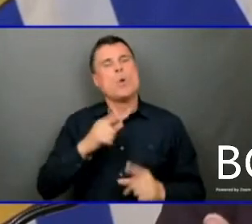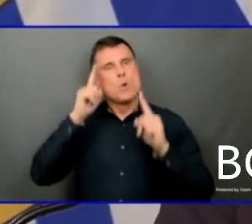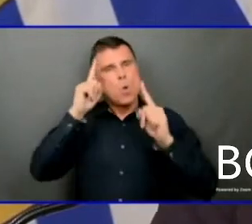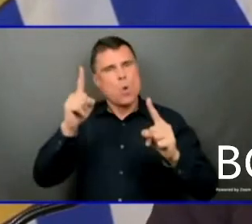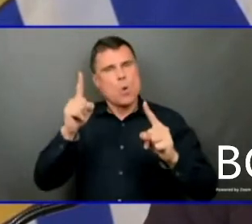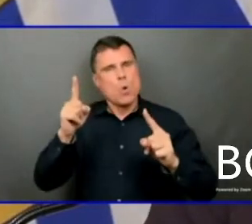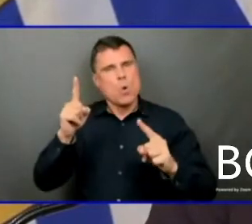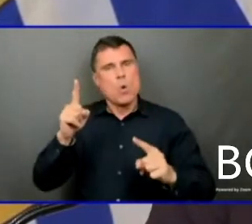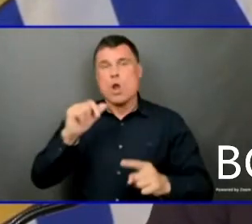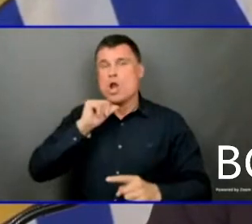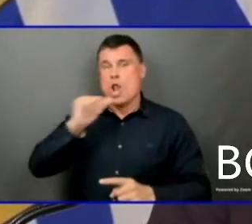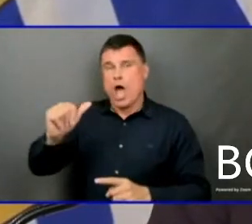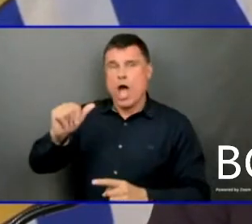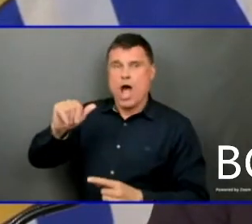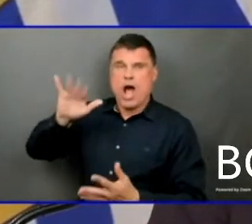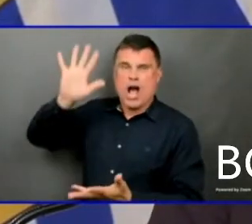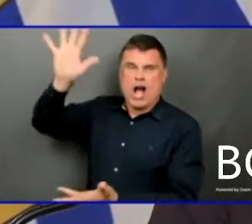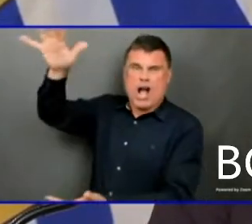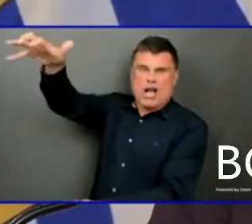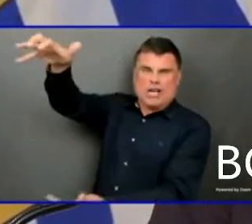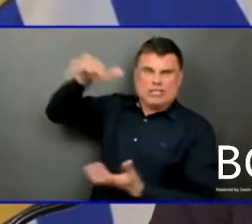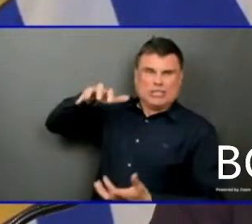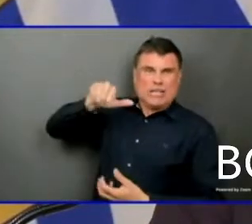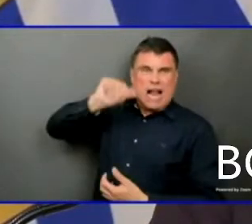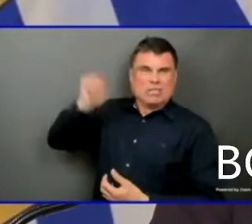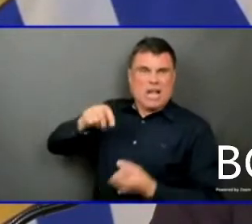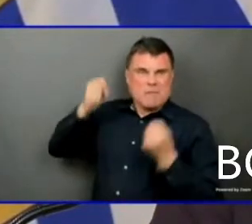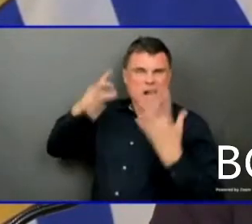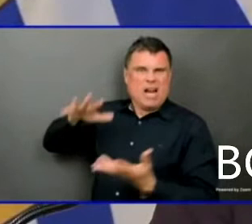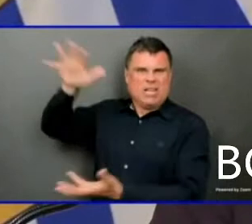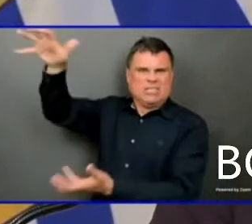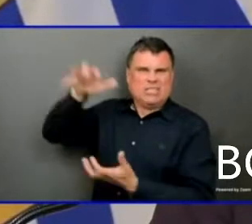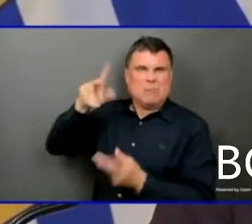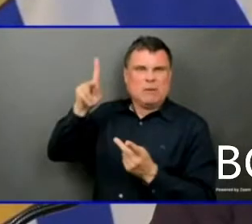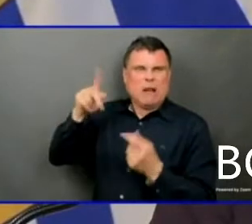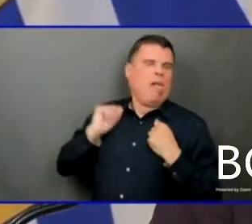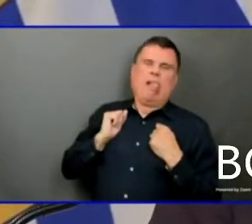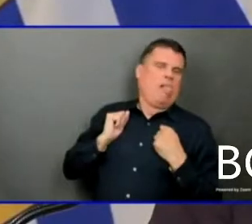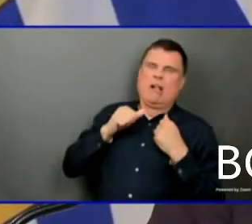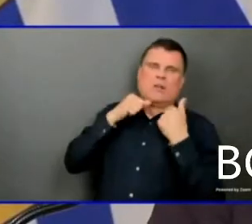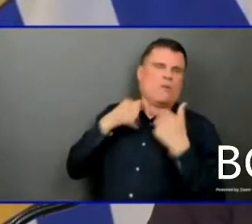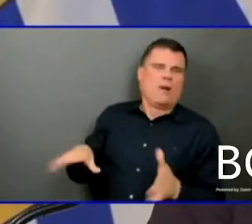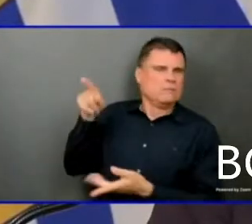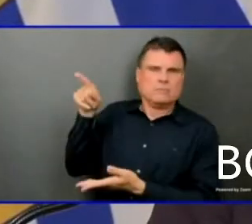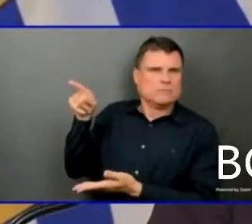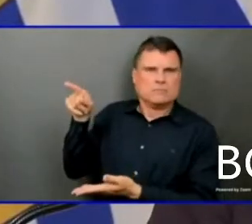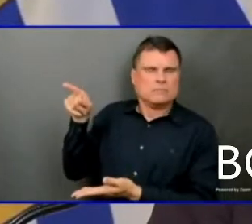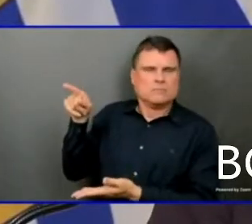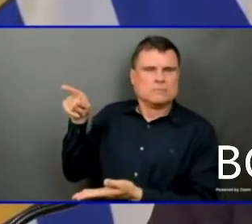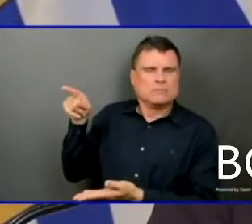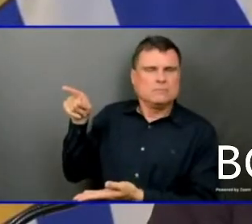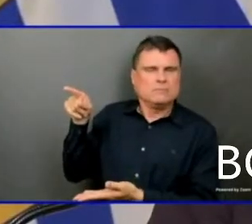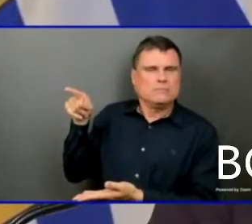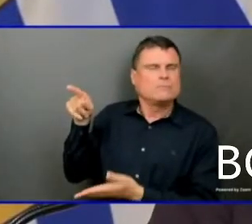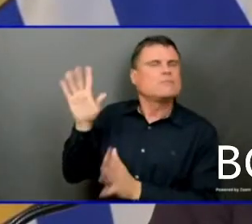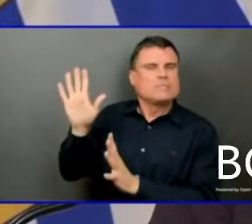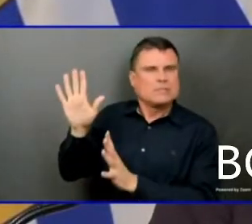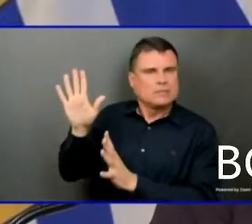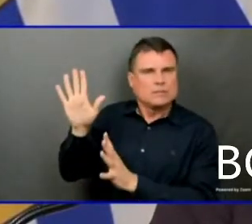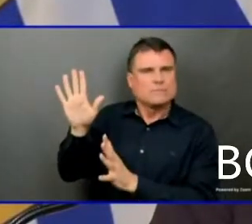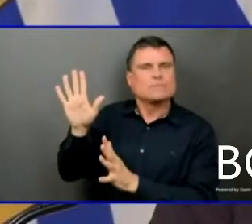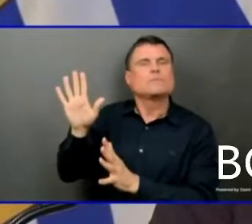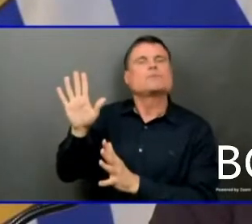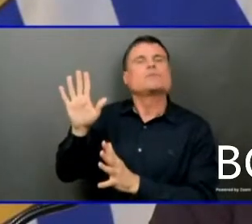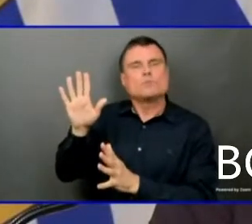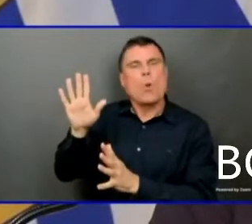know globally there's a need for immunization for protection in many other countries as well. 那么他说我们其实也没有收到更多的阿斯利康，因为就算是阿